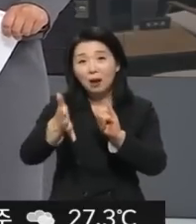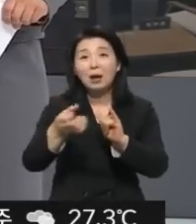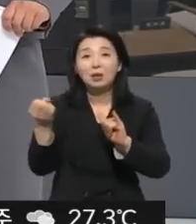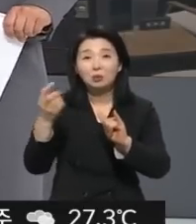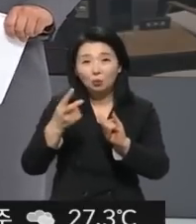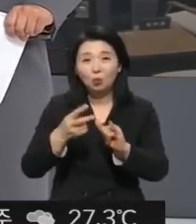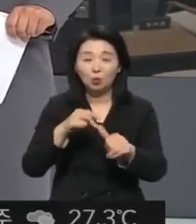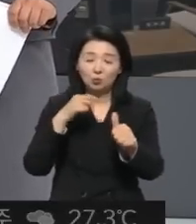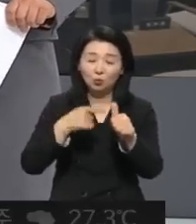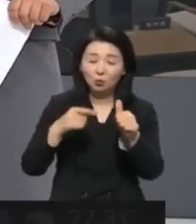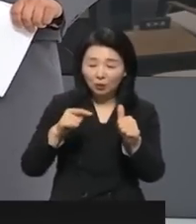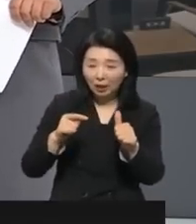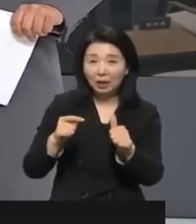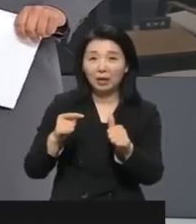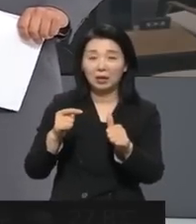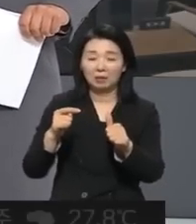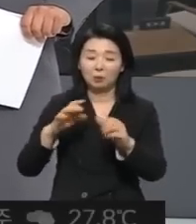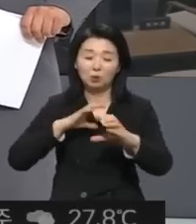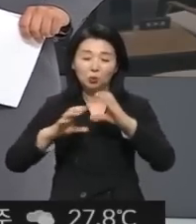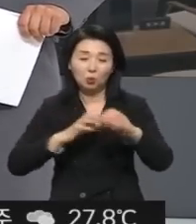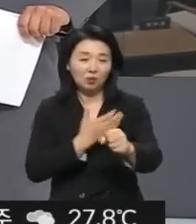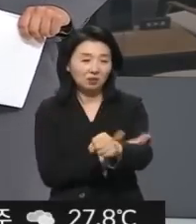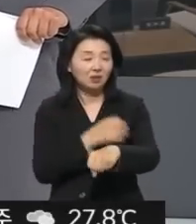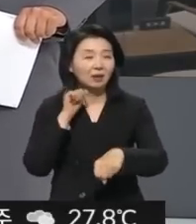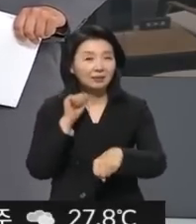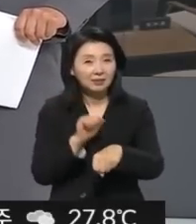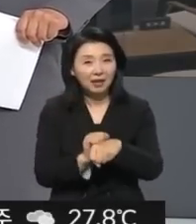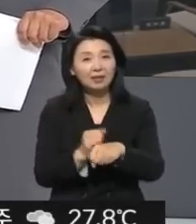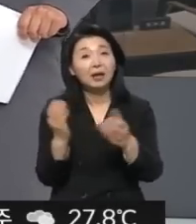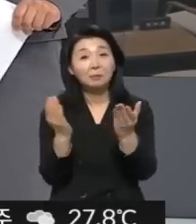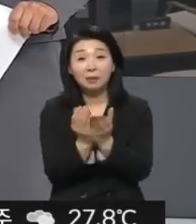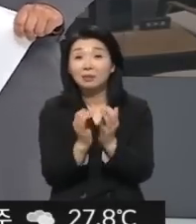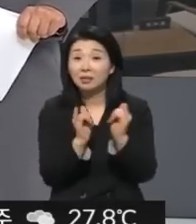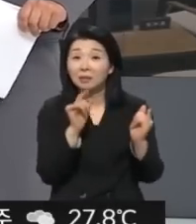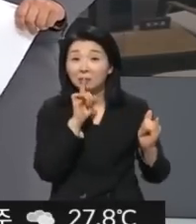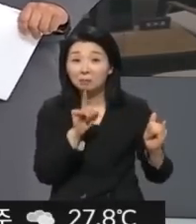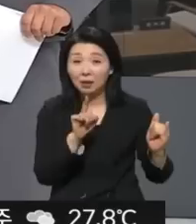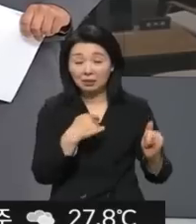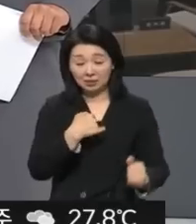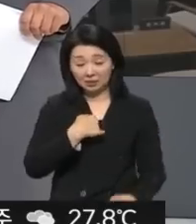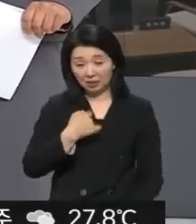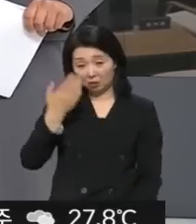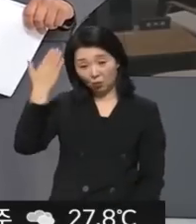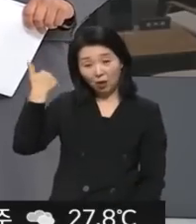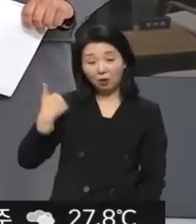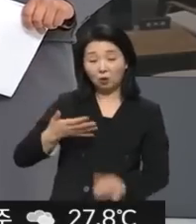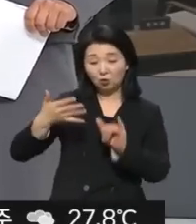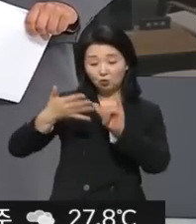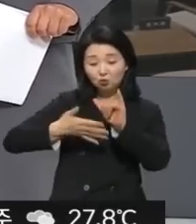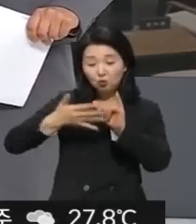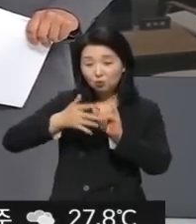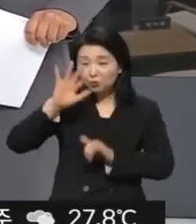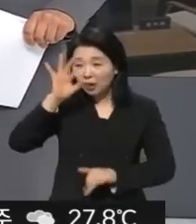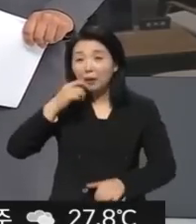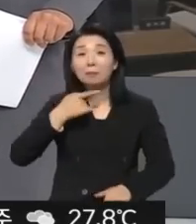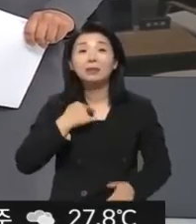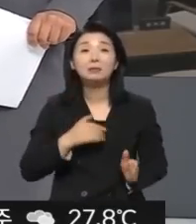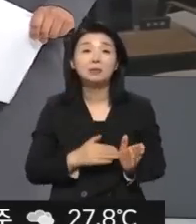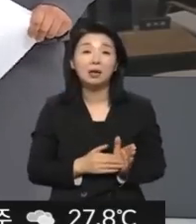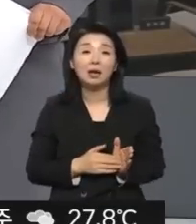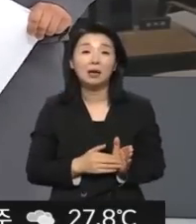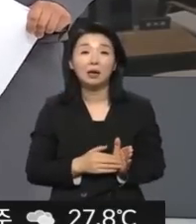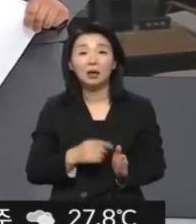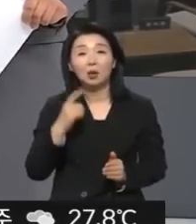소통 능력이 뛰어난 합당한 분이다 이런 입장을 냈는데요. 제가 과거 유튜브들을 좀 찾아봤더니